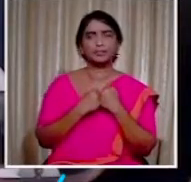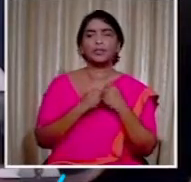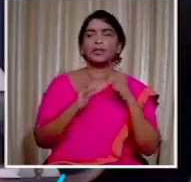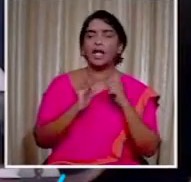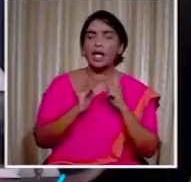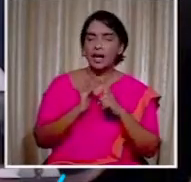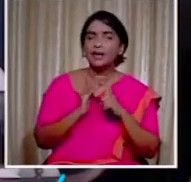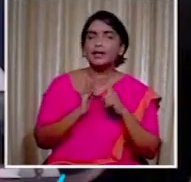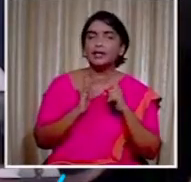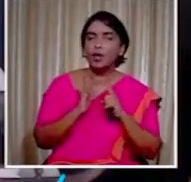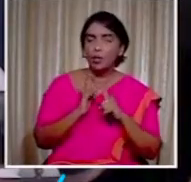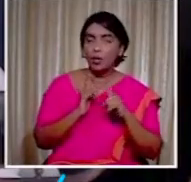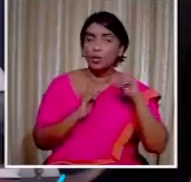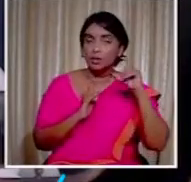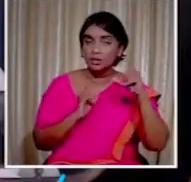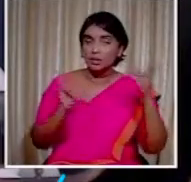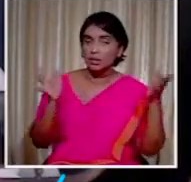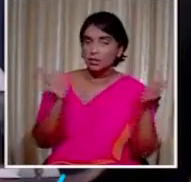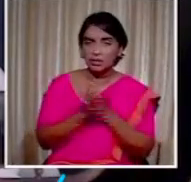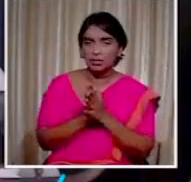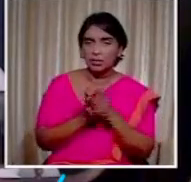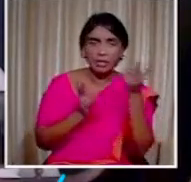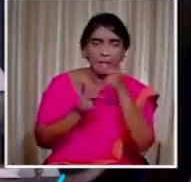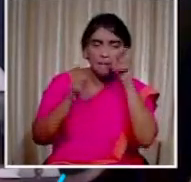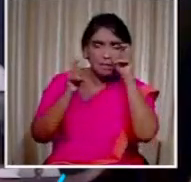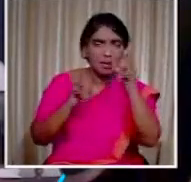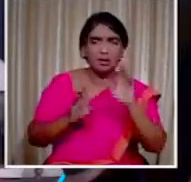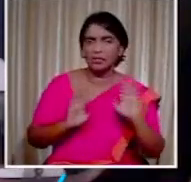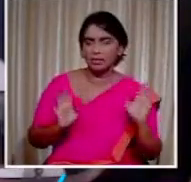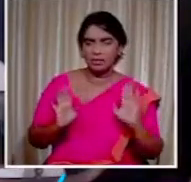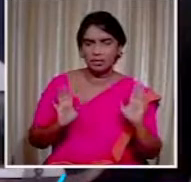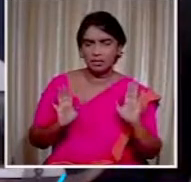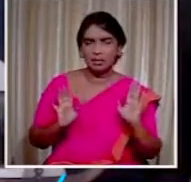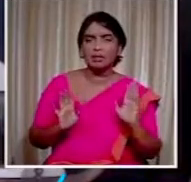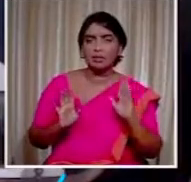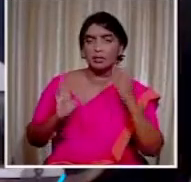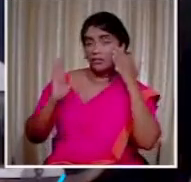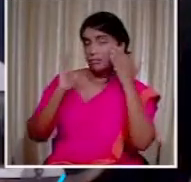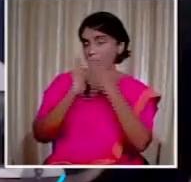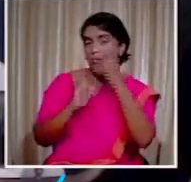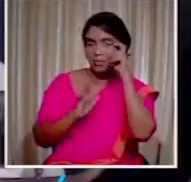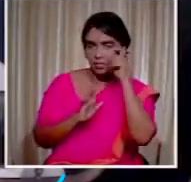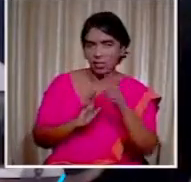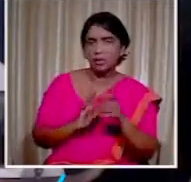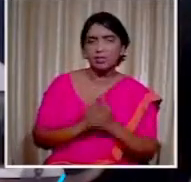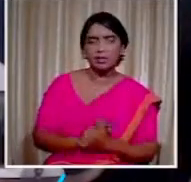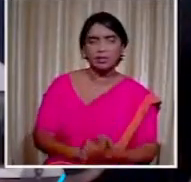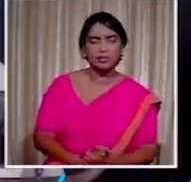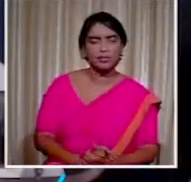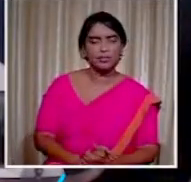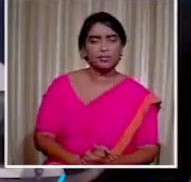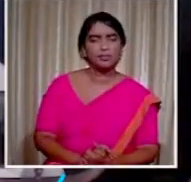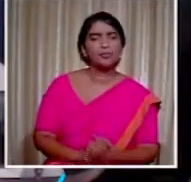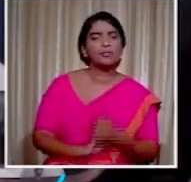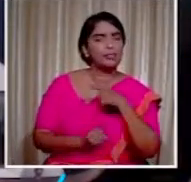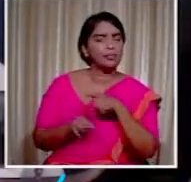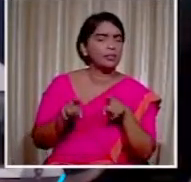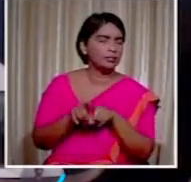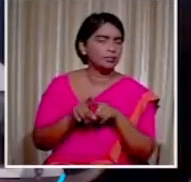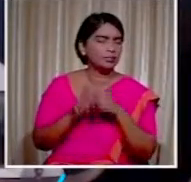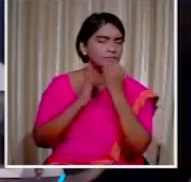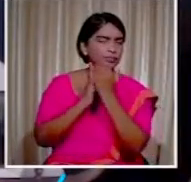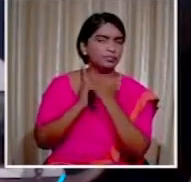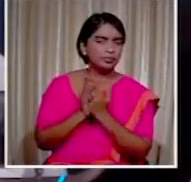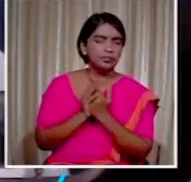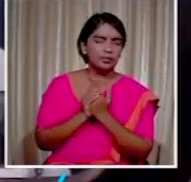IOC එකයි මේකයි එකට සීමේව කරන්න එපා ඒ ඒ කරුණු දිහා බලලා look at in the circumstances what is the